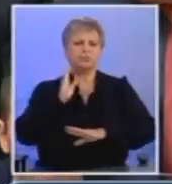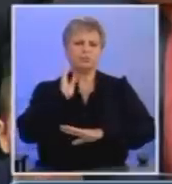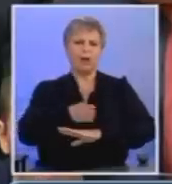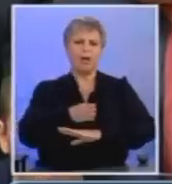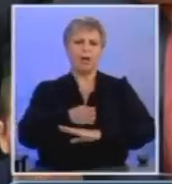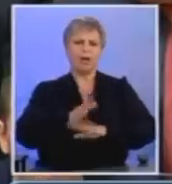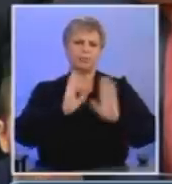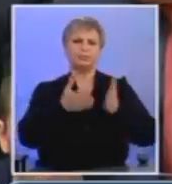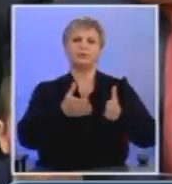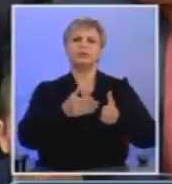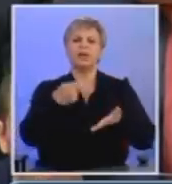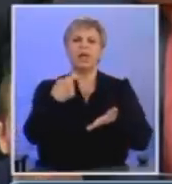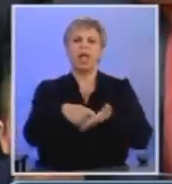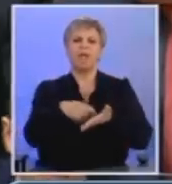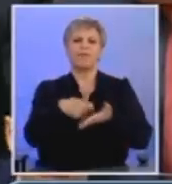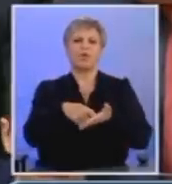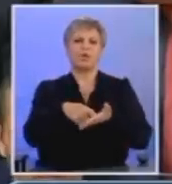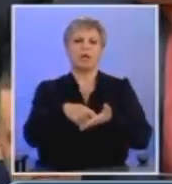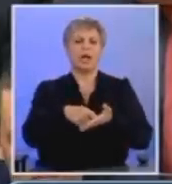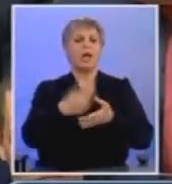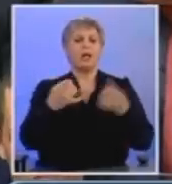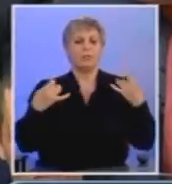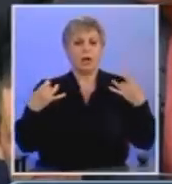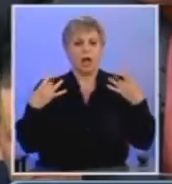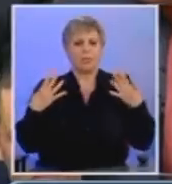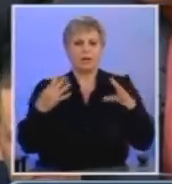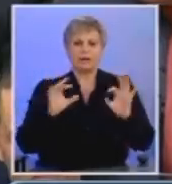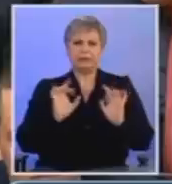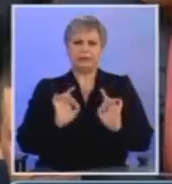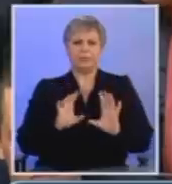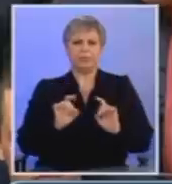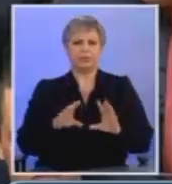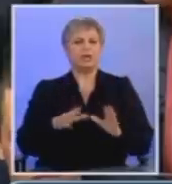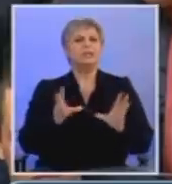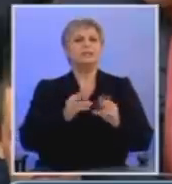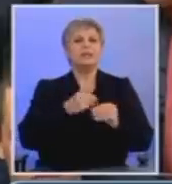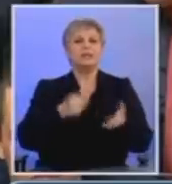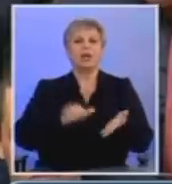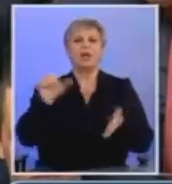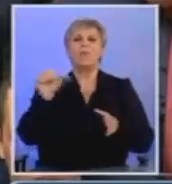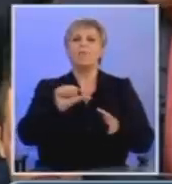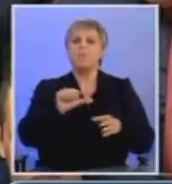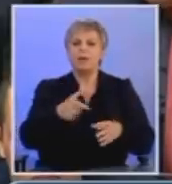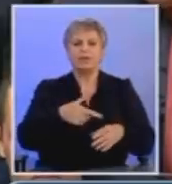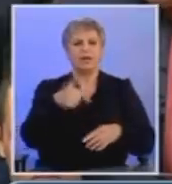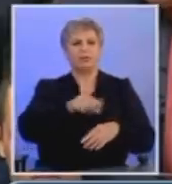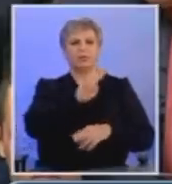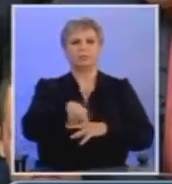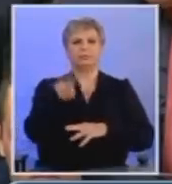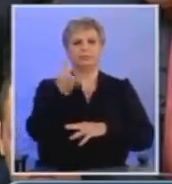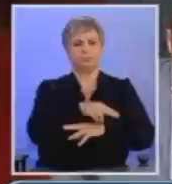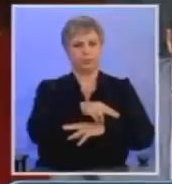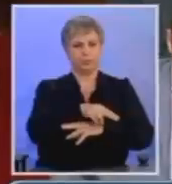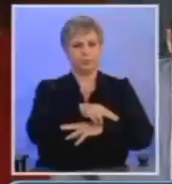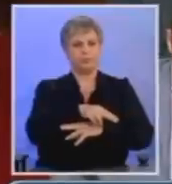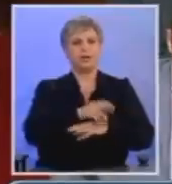ελάφρυνση που υπήρχε σχετικά με τη φορολογία τους, εις ό,τι αφορά το πετρέλαιο, και αυτή καταργείται. Και